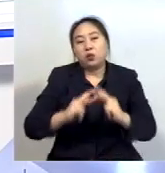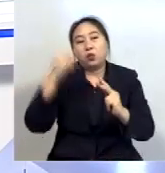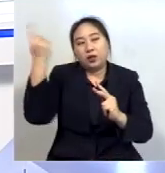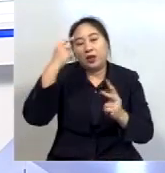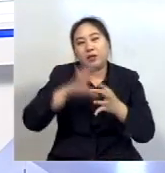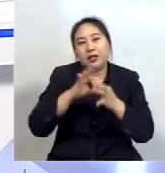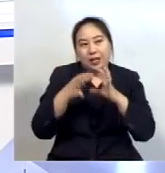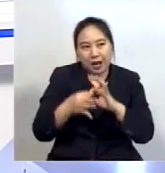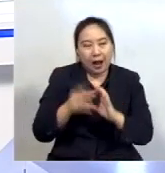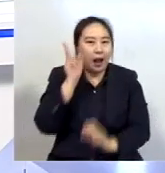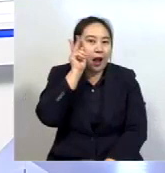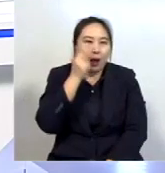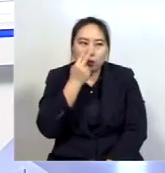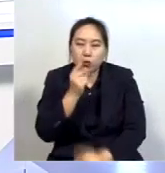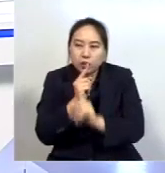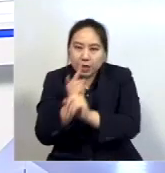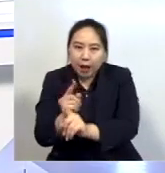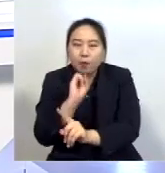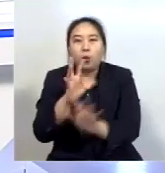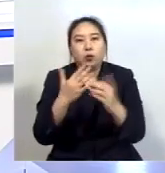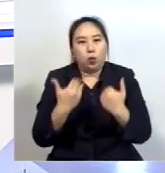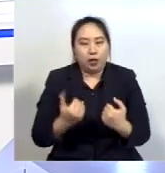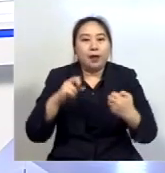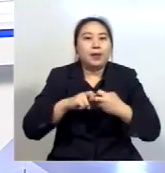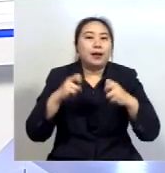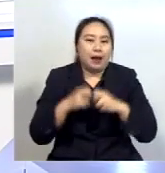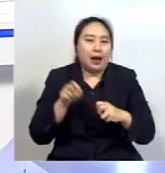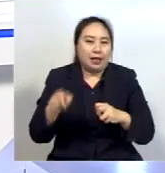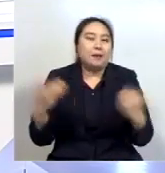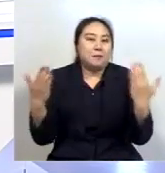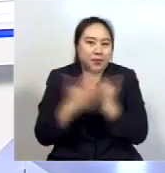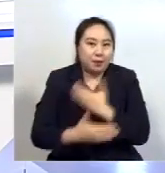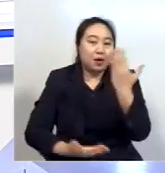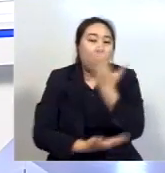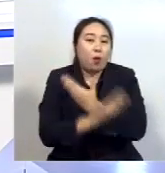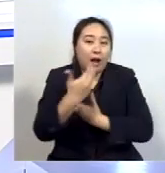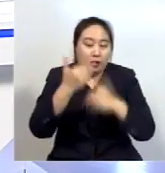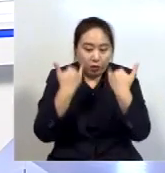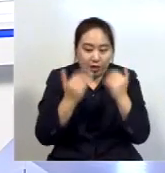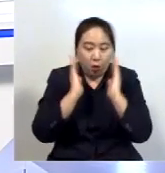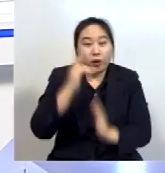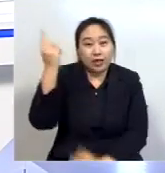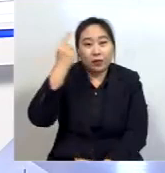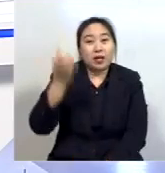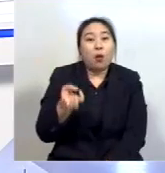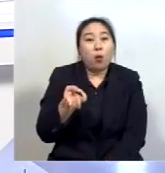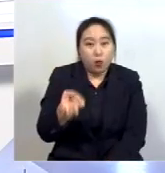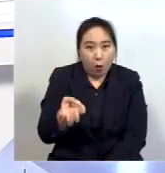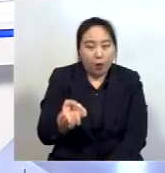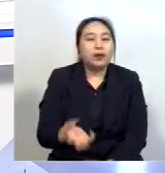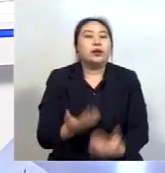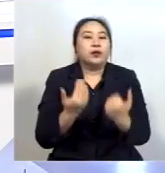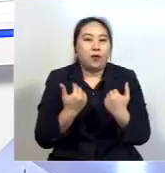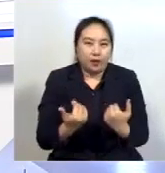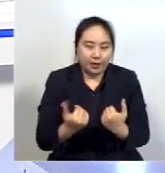านการณ์ค่ะเขามองว่านี่แหละเราจะสามารถพลิกวิกฤตเป็นโอกาสได้ช่วงนักท่องเที่ยวน้อยแบบนี้ก็ใช้เวลาช่วงนี้ละค่ะ